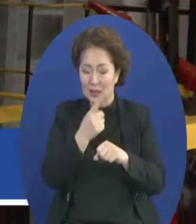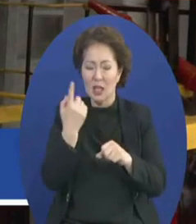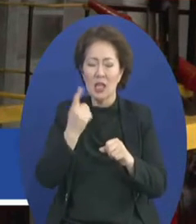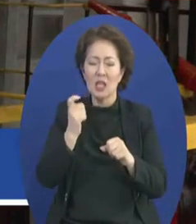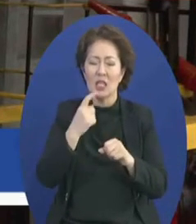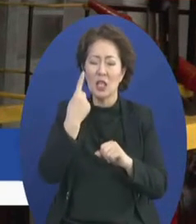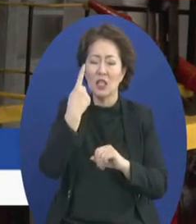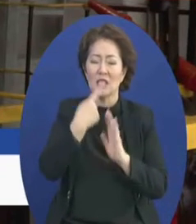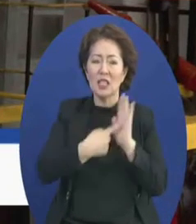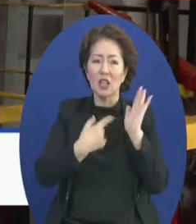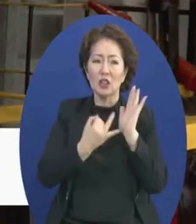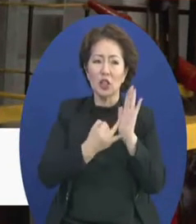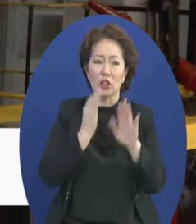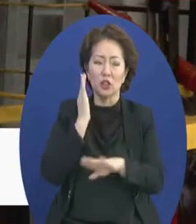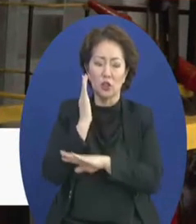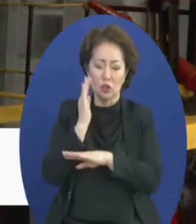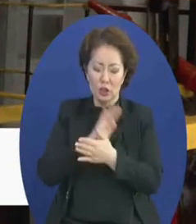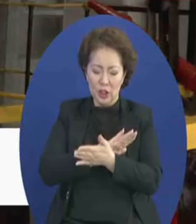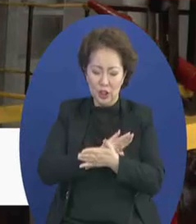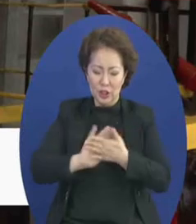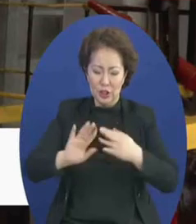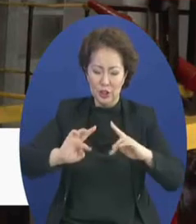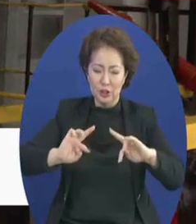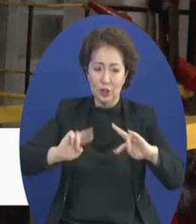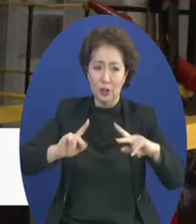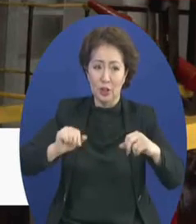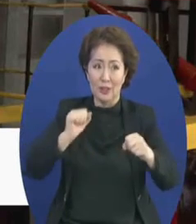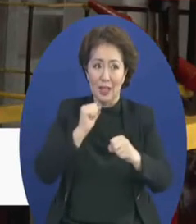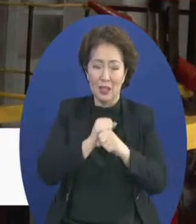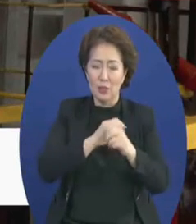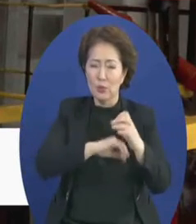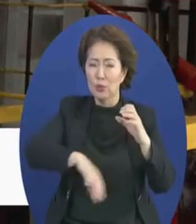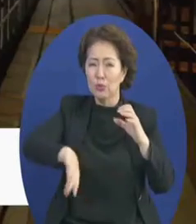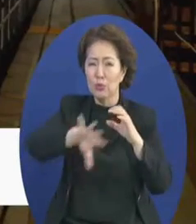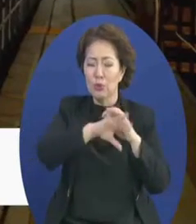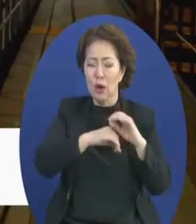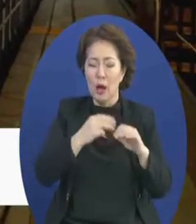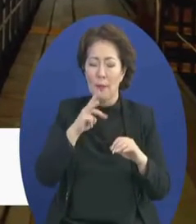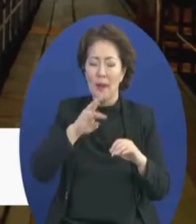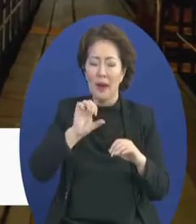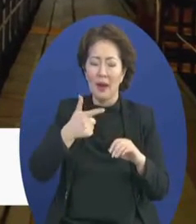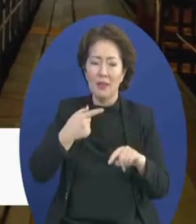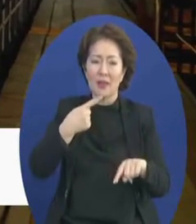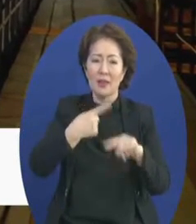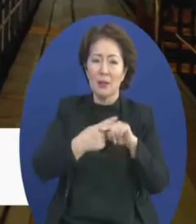7-нд одоо өргөтгөл шинжилгээ ажил нь дууссан. Нийтдээ 23 мегаваттаар өргөтгсөн байна.